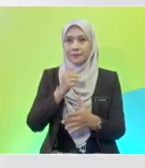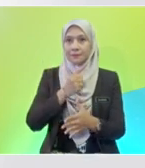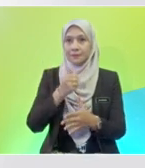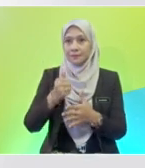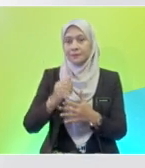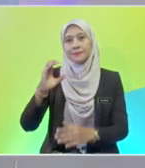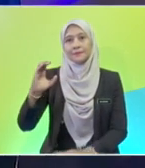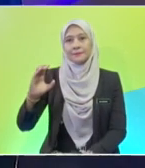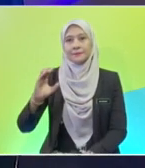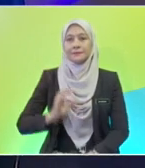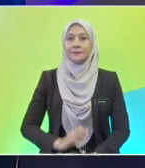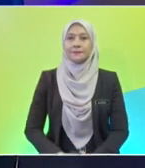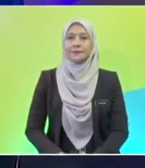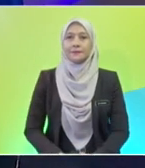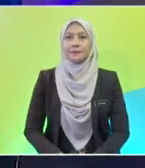operasional